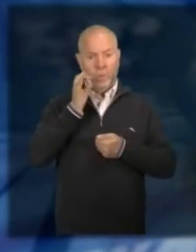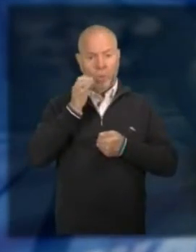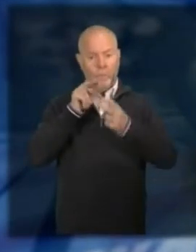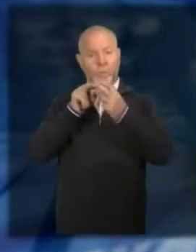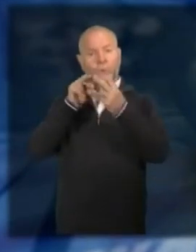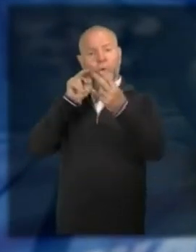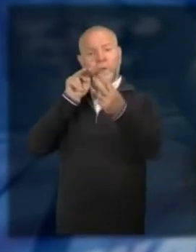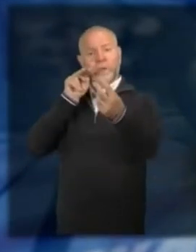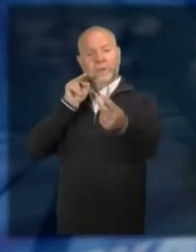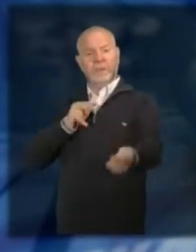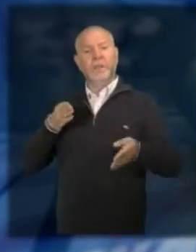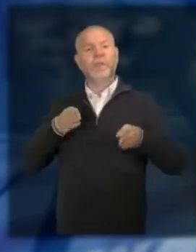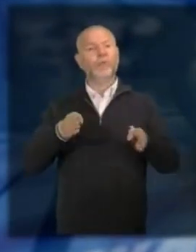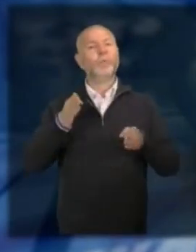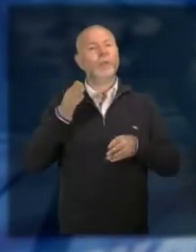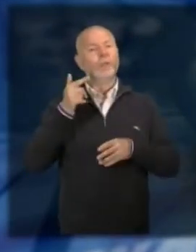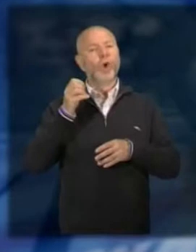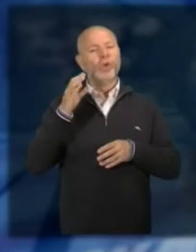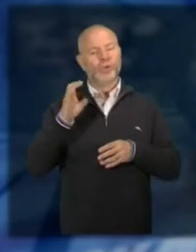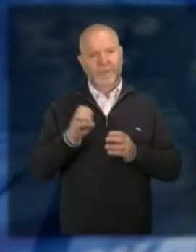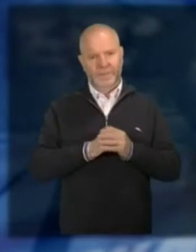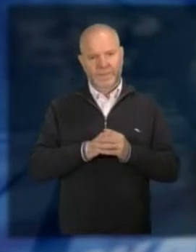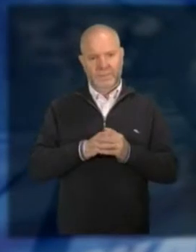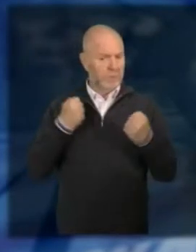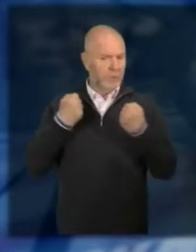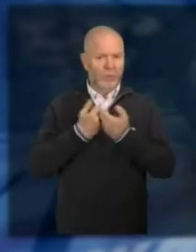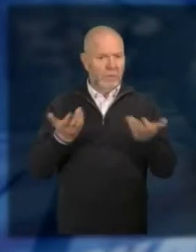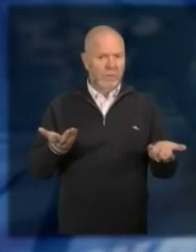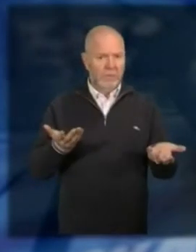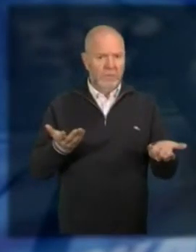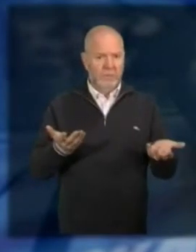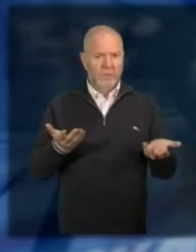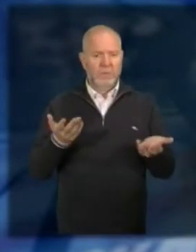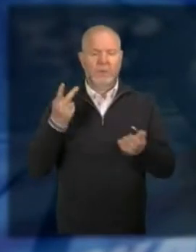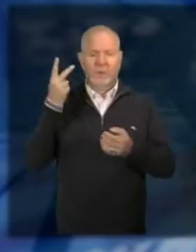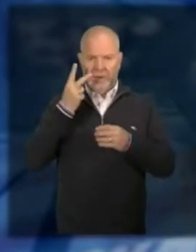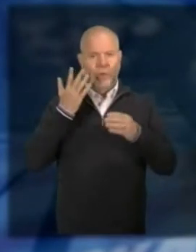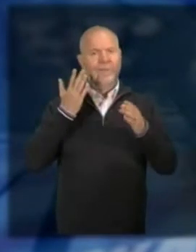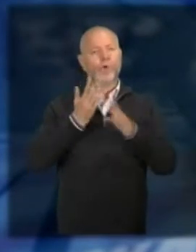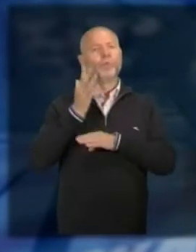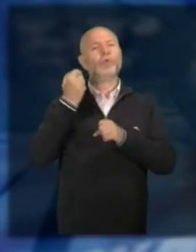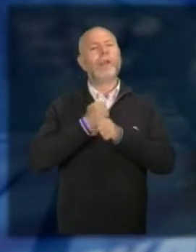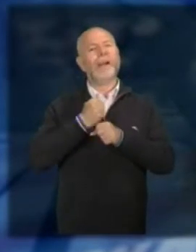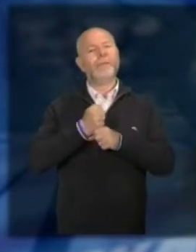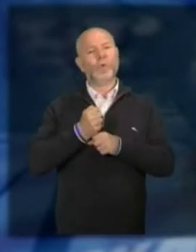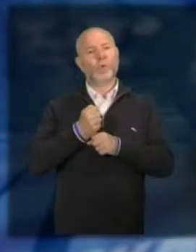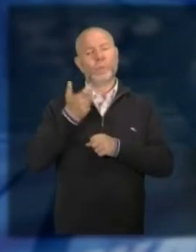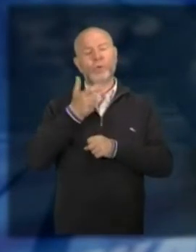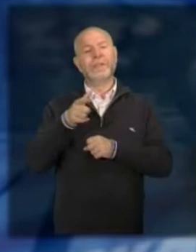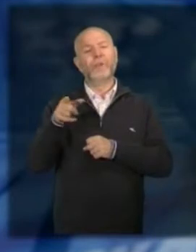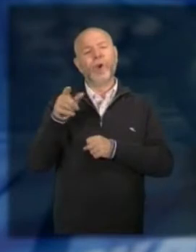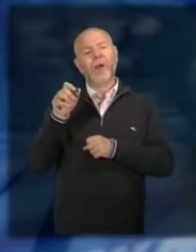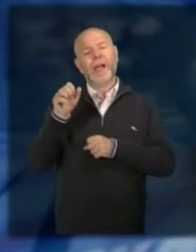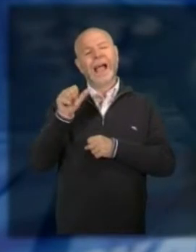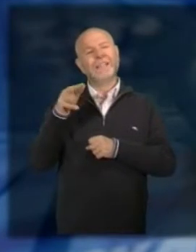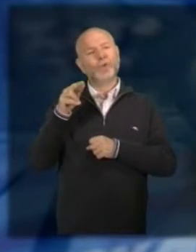che attraversa il fiume Toce. L'incidente stradale venne anche riconosciuto come infortunio di lavoro, visto che Astori si stava